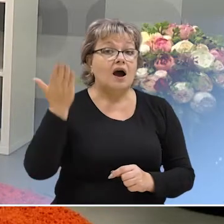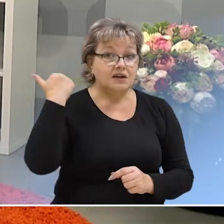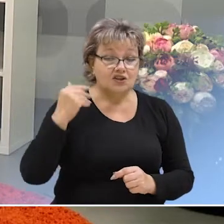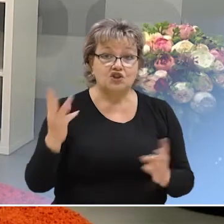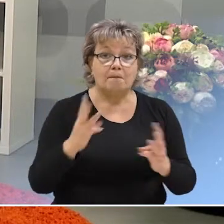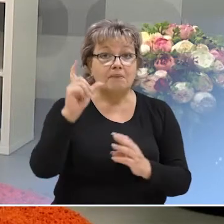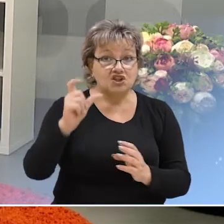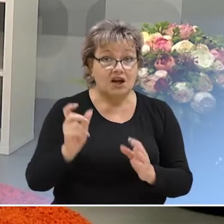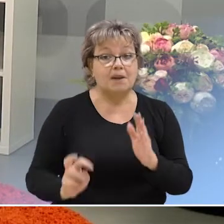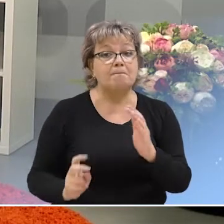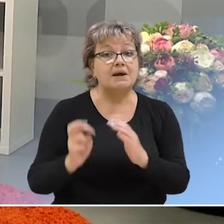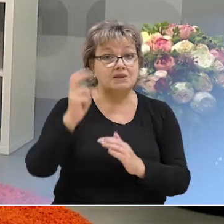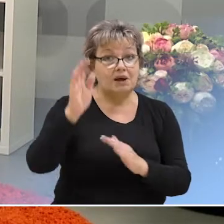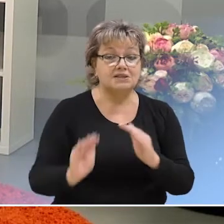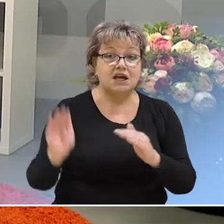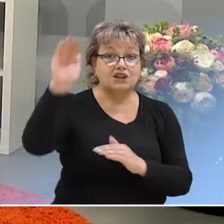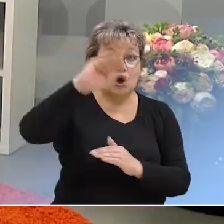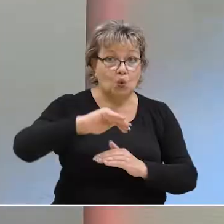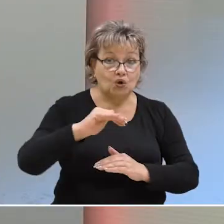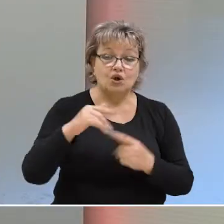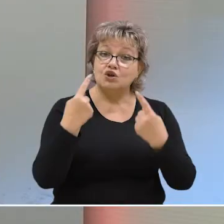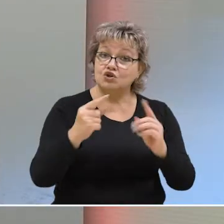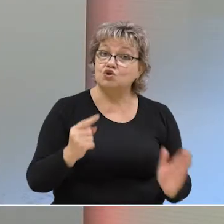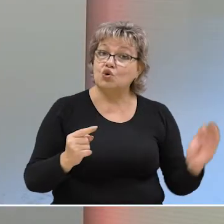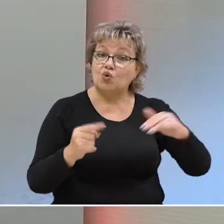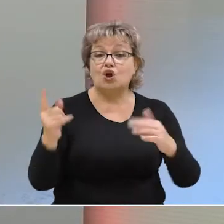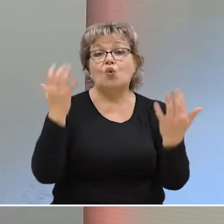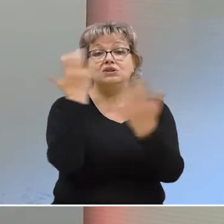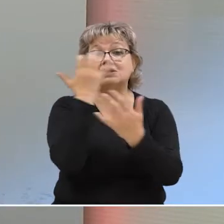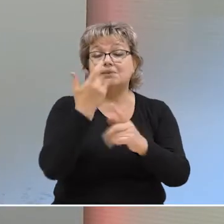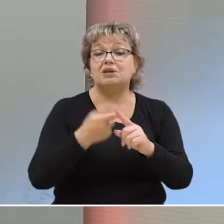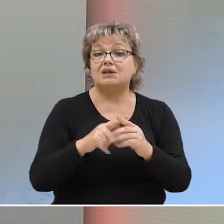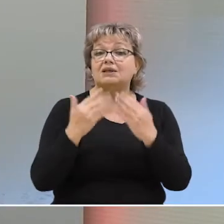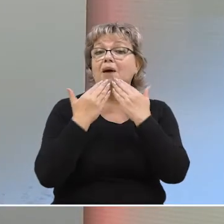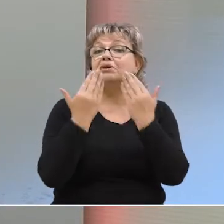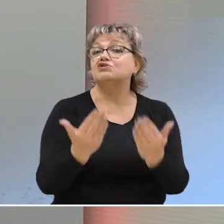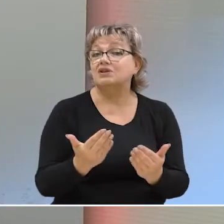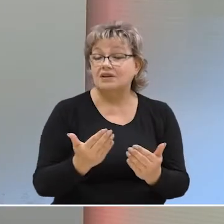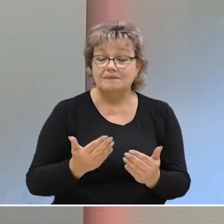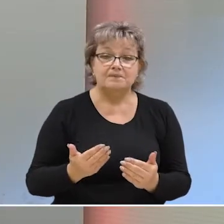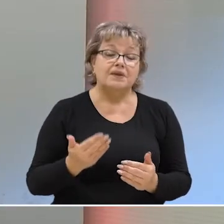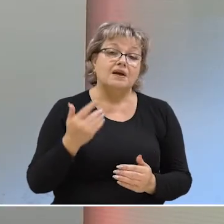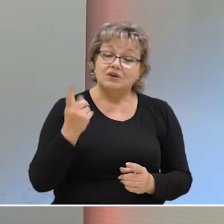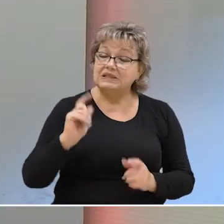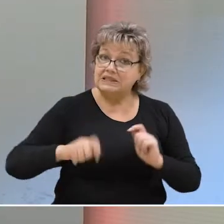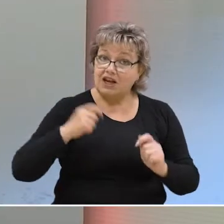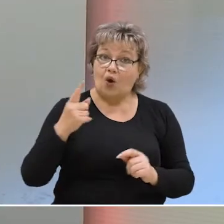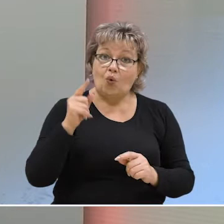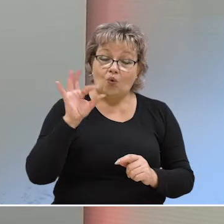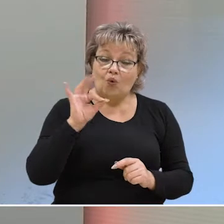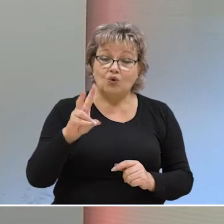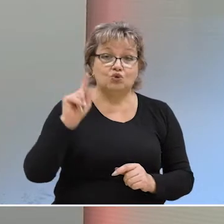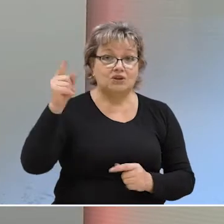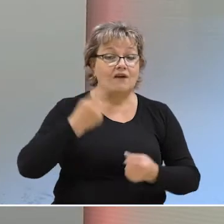пожарный поднимался на гору, но с другой стороны, поэтому послание он и не заметил. Вот видите, не просто так и совершенно не зря он туда